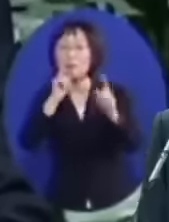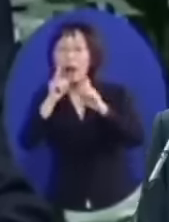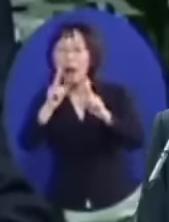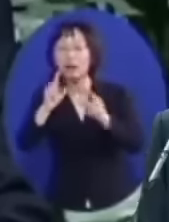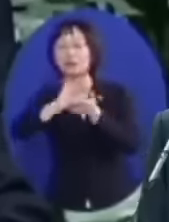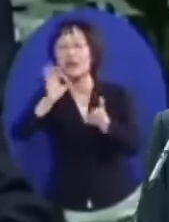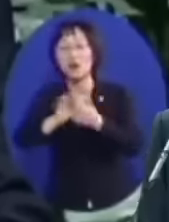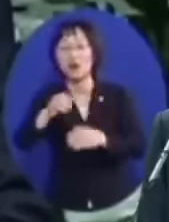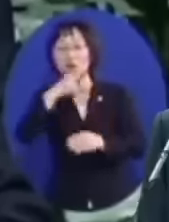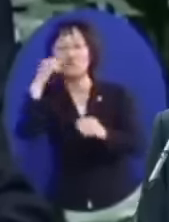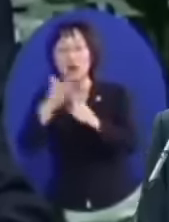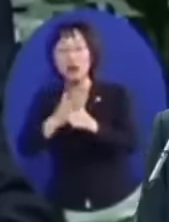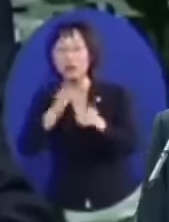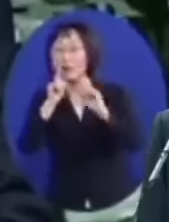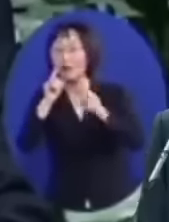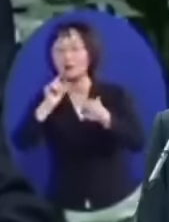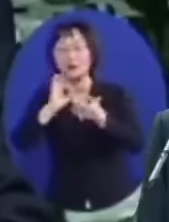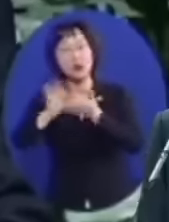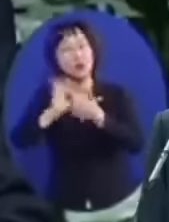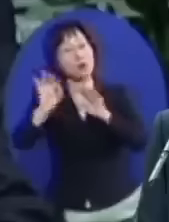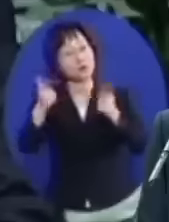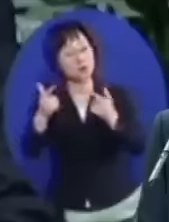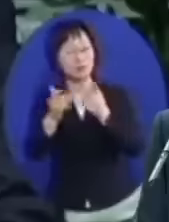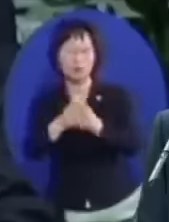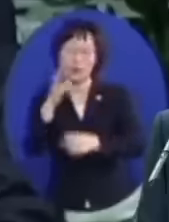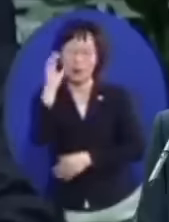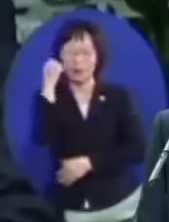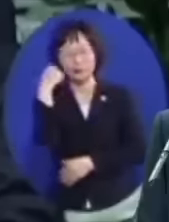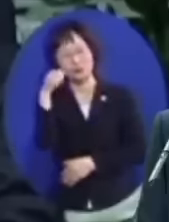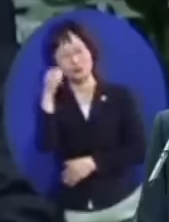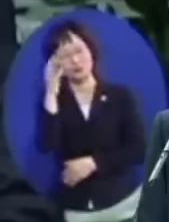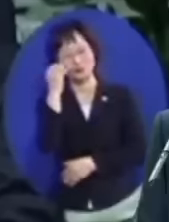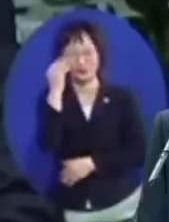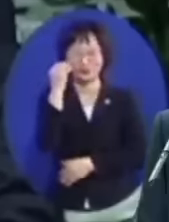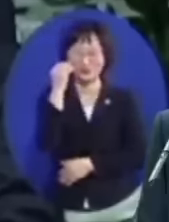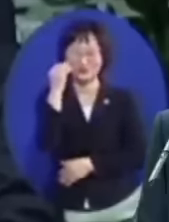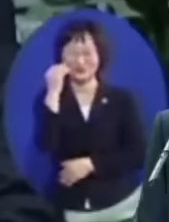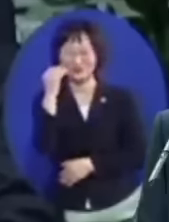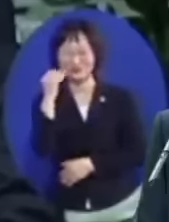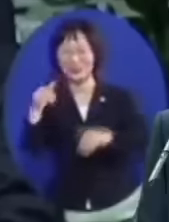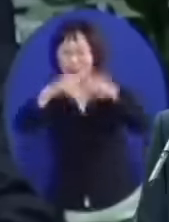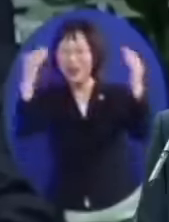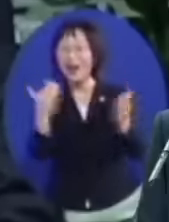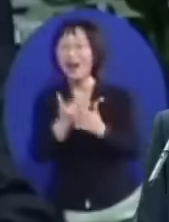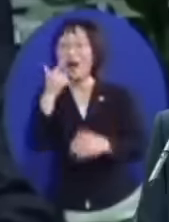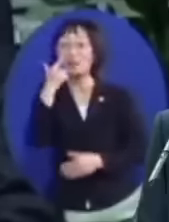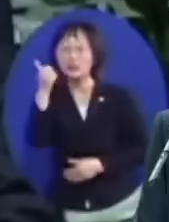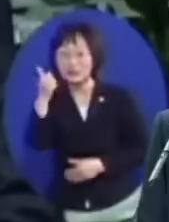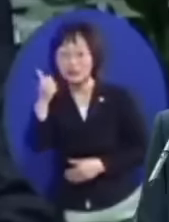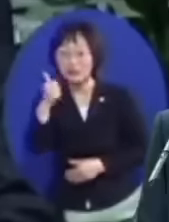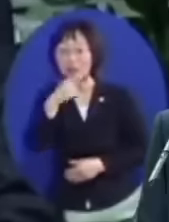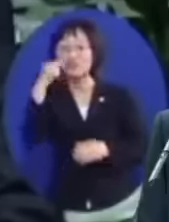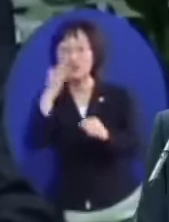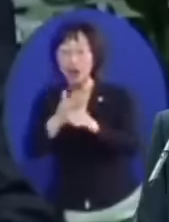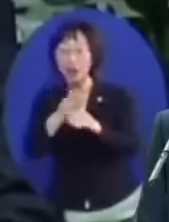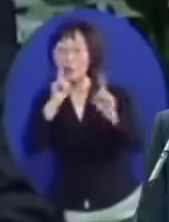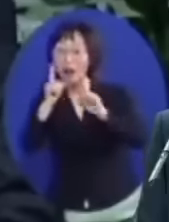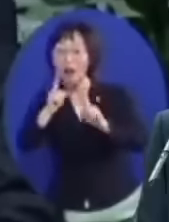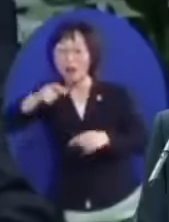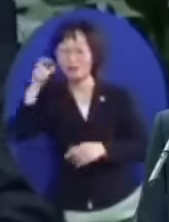사용하지 않습니다. 그래서 내가 참 기이하게 생각했습니다. 다 아버지는 이북 액센트를